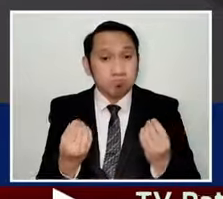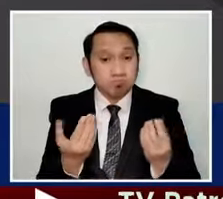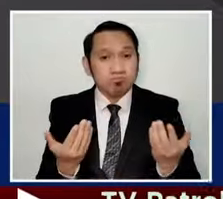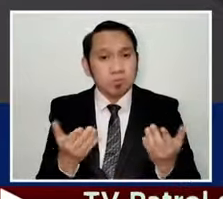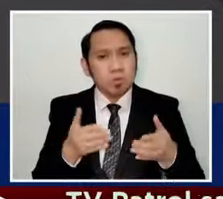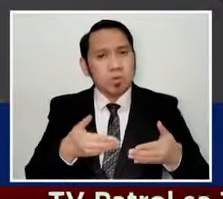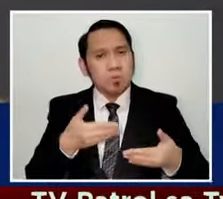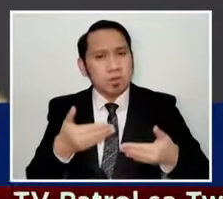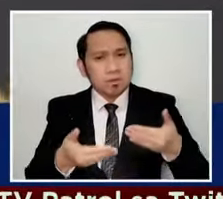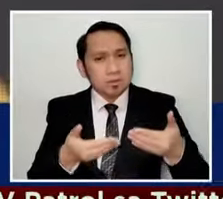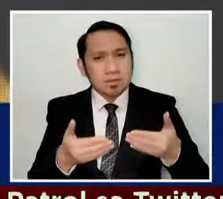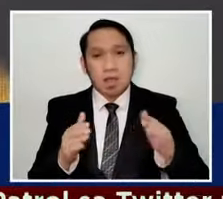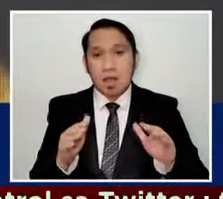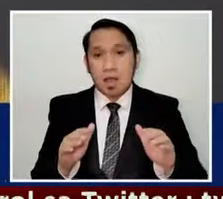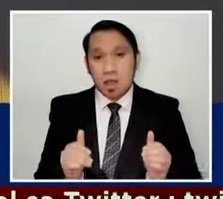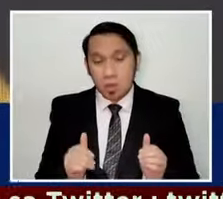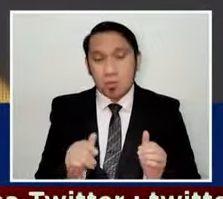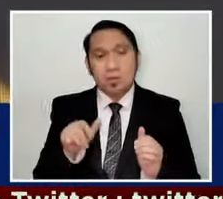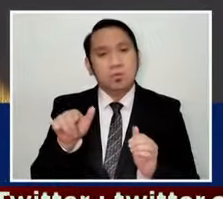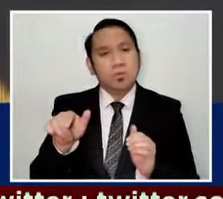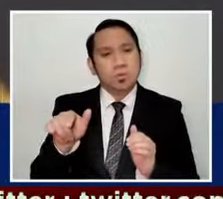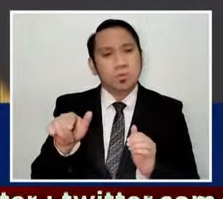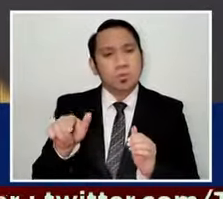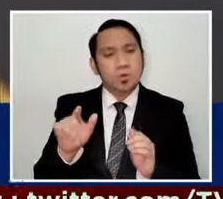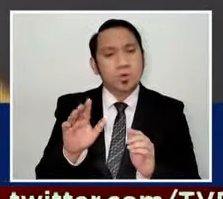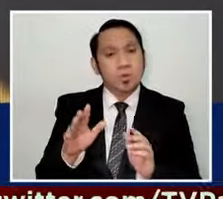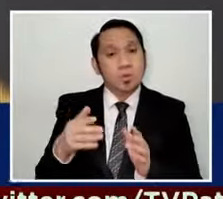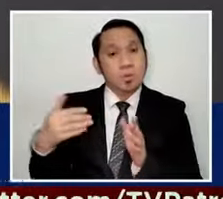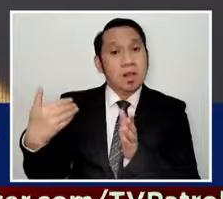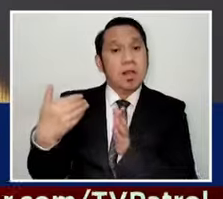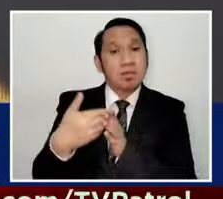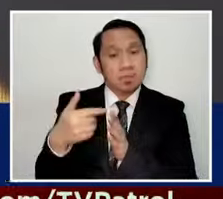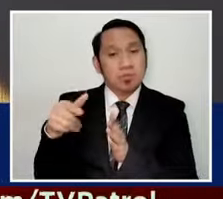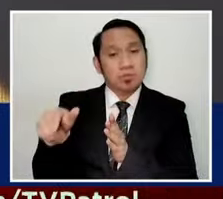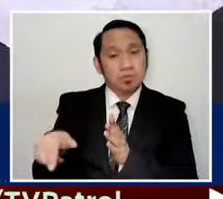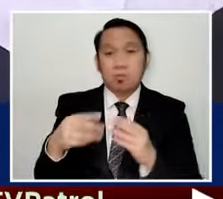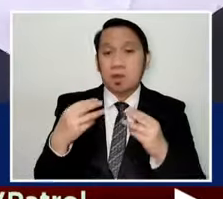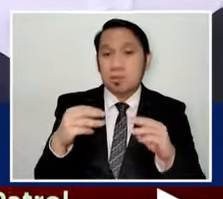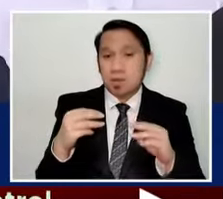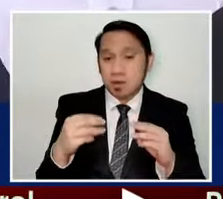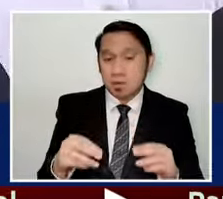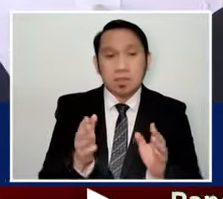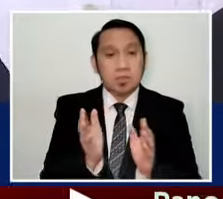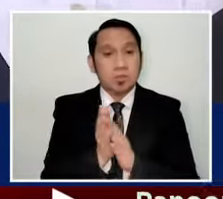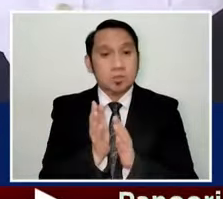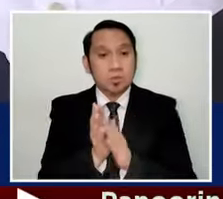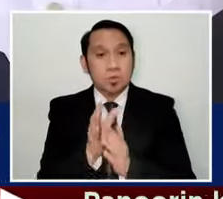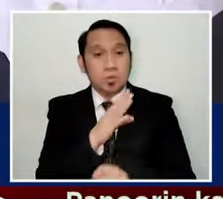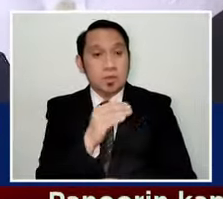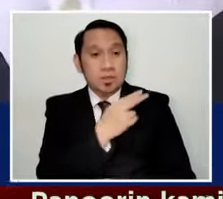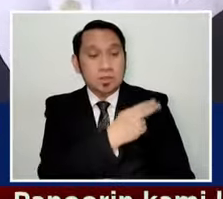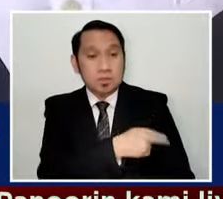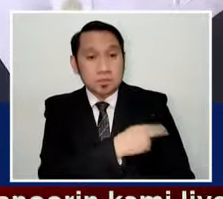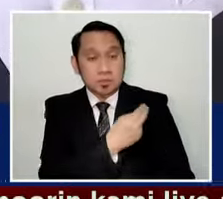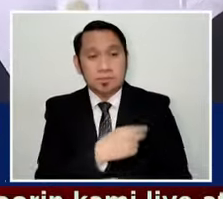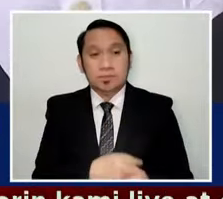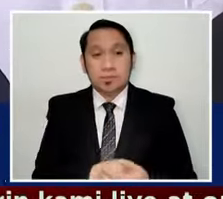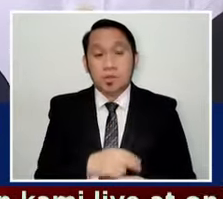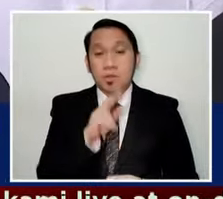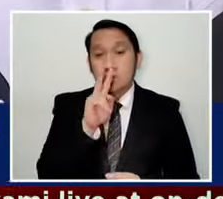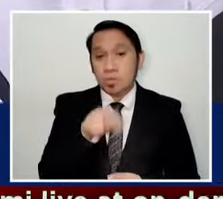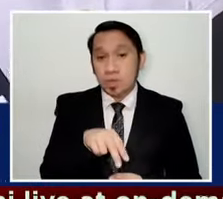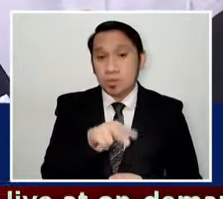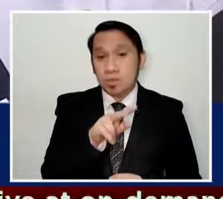upang mapalapit ang pamilihan, paaralan at paggamutan. 3,500 to